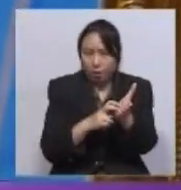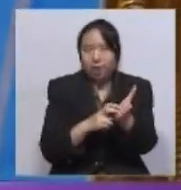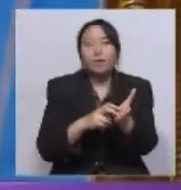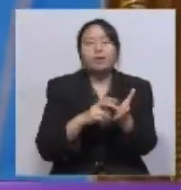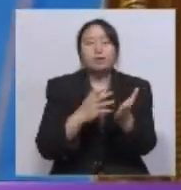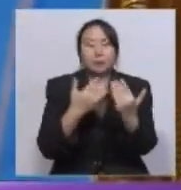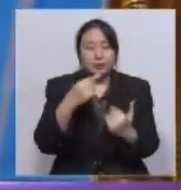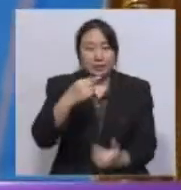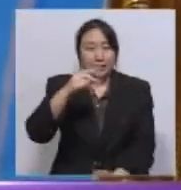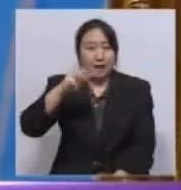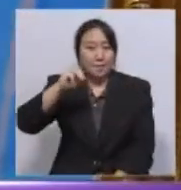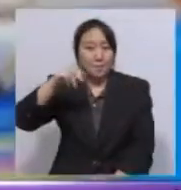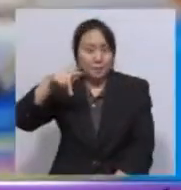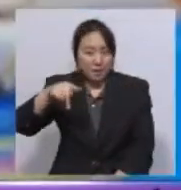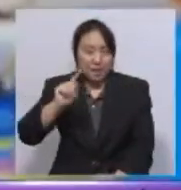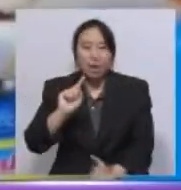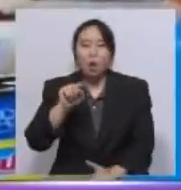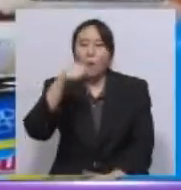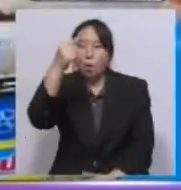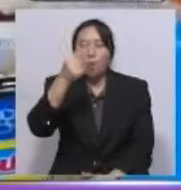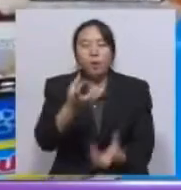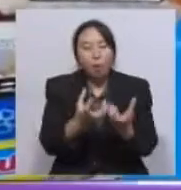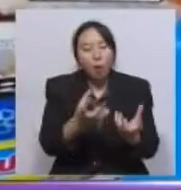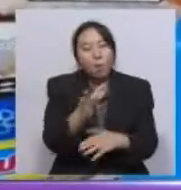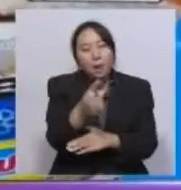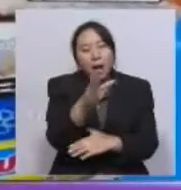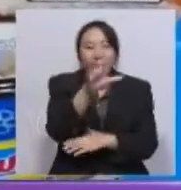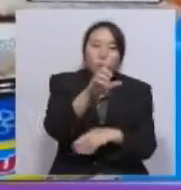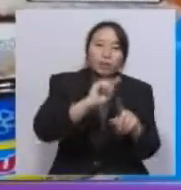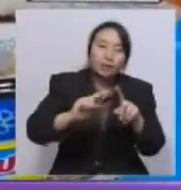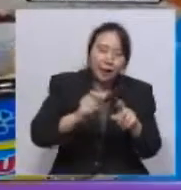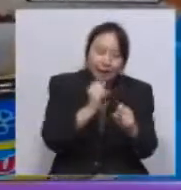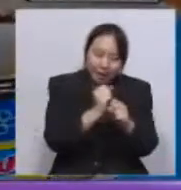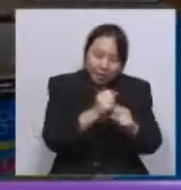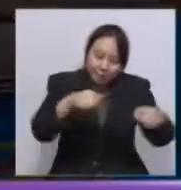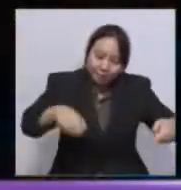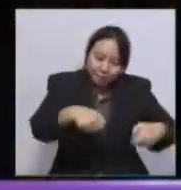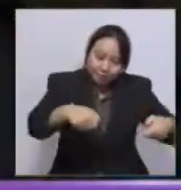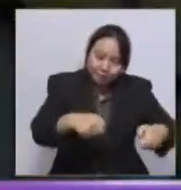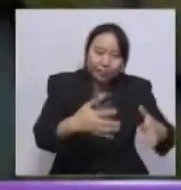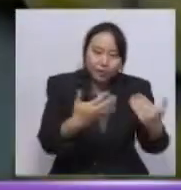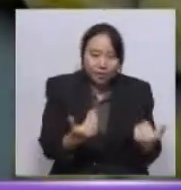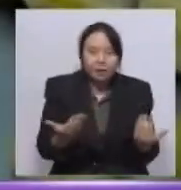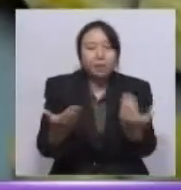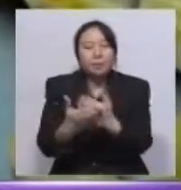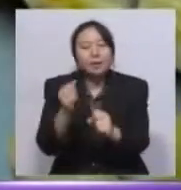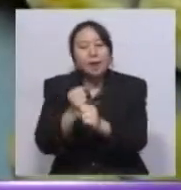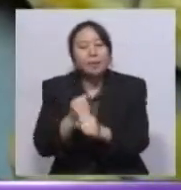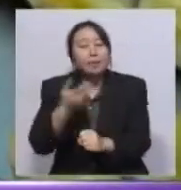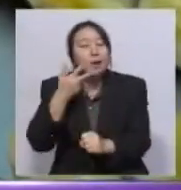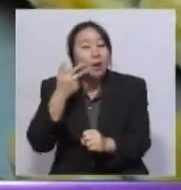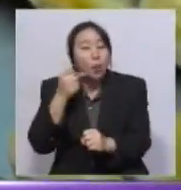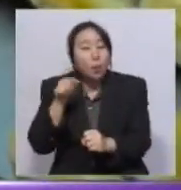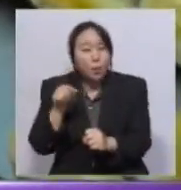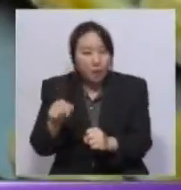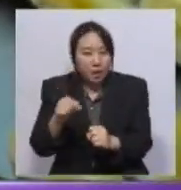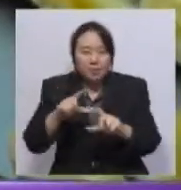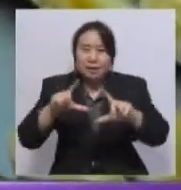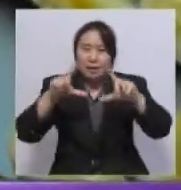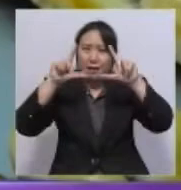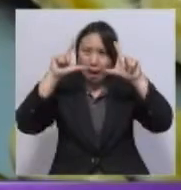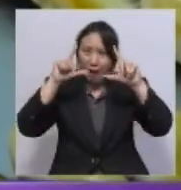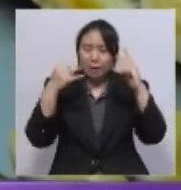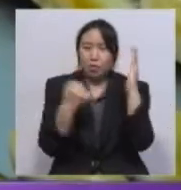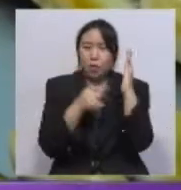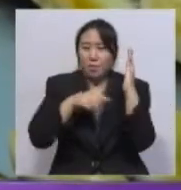ริ่มต้นธุรกิจจากการแปรรูปอาหารทะเลจนกระทั่งปัจจุบันได้ผลิตขนมดอกพิงงาซึ่งเป็นขนมเอกลักษณ์หนึ่งเดียว